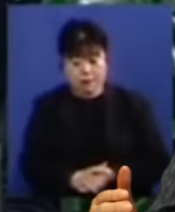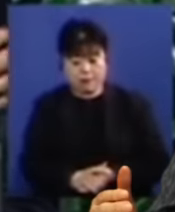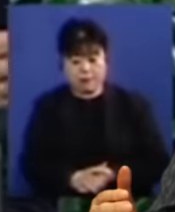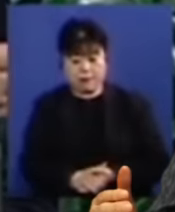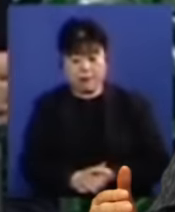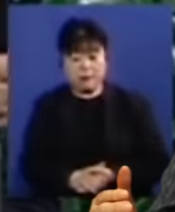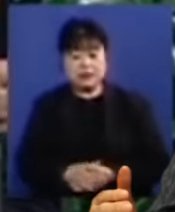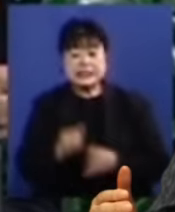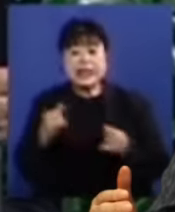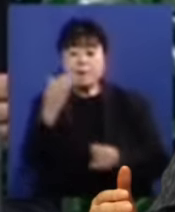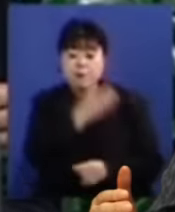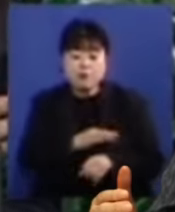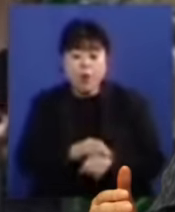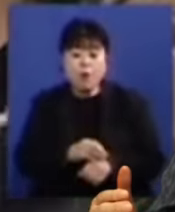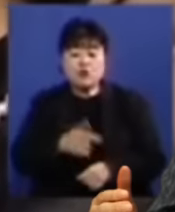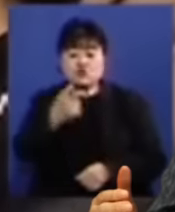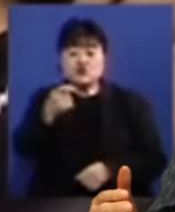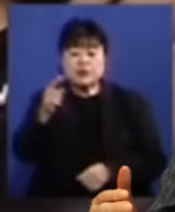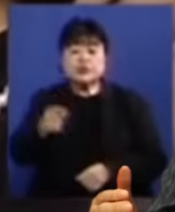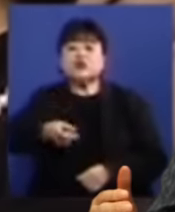다 물이야.